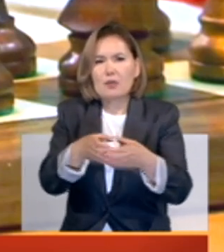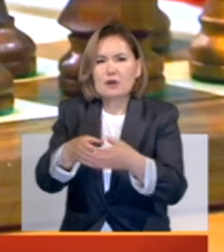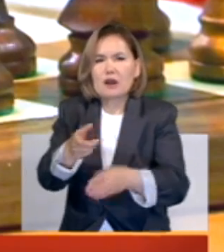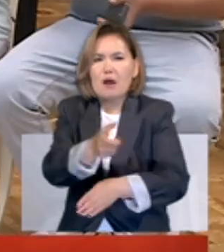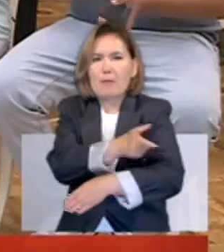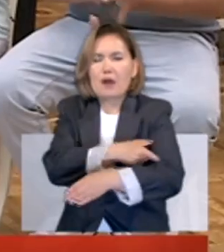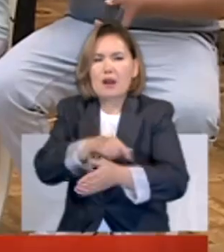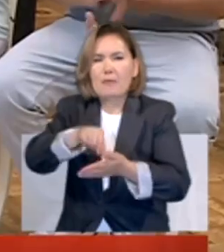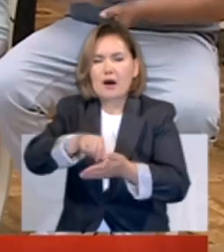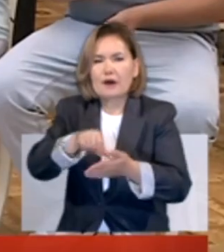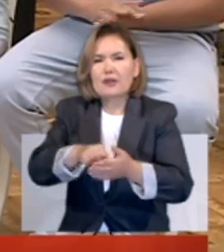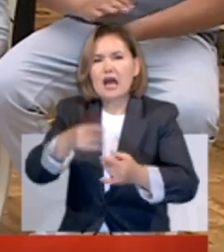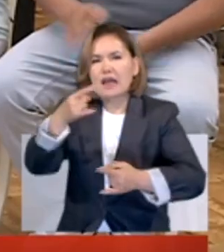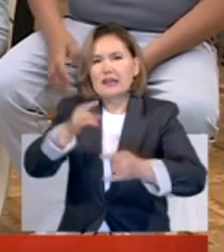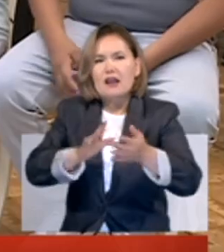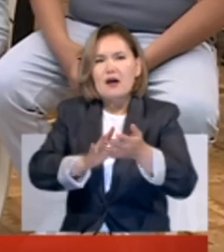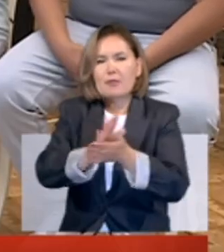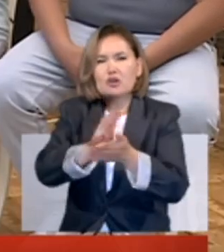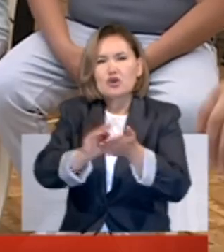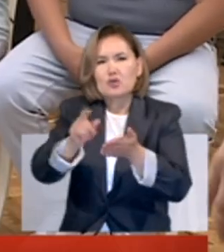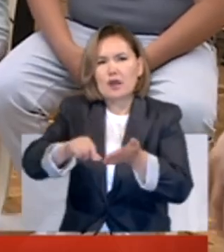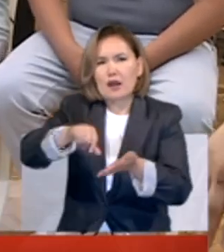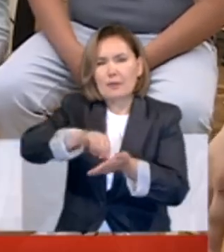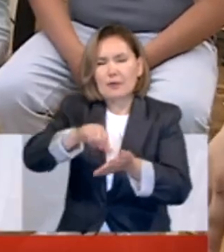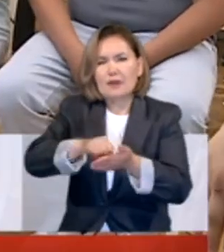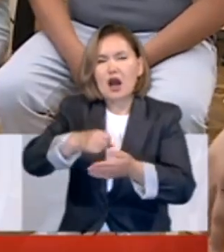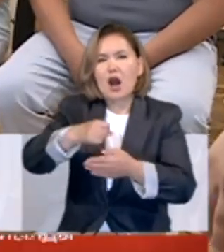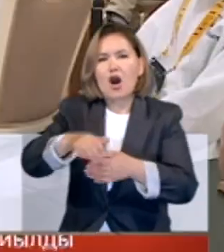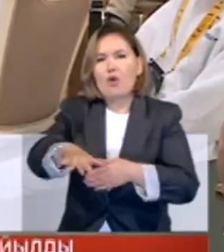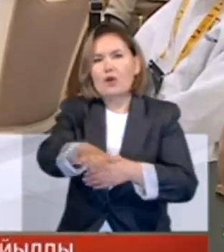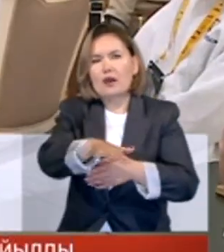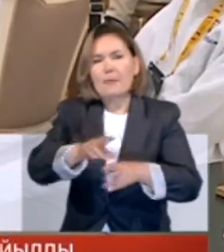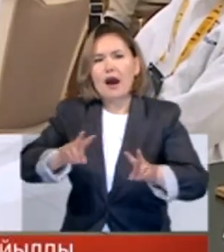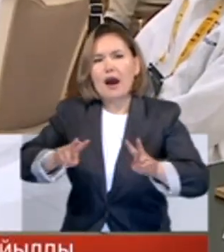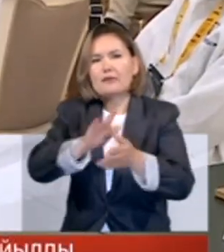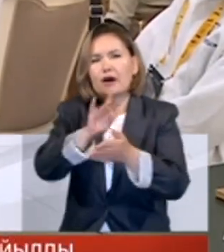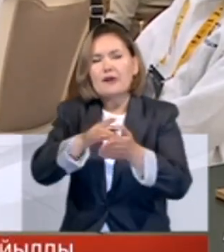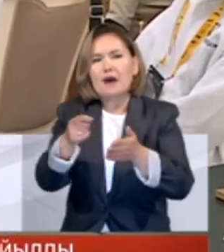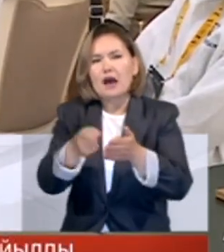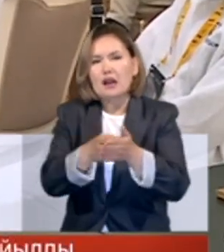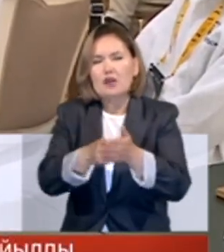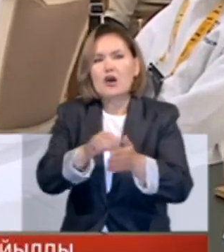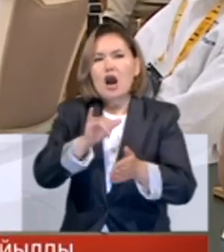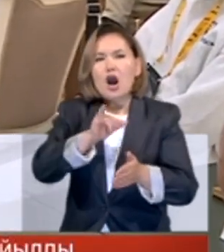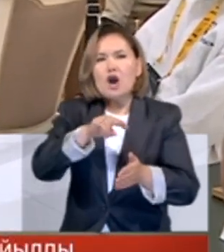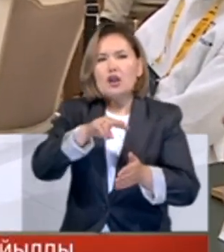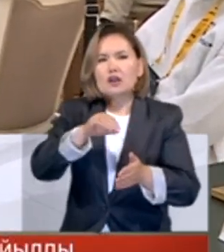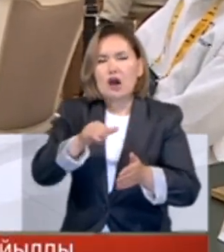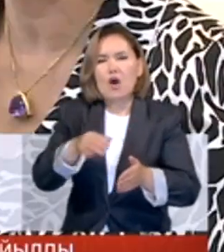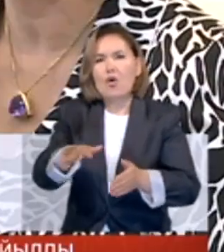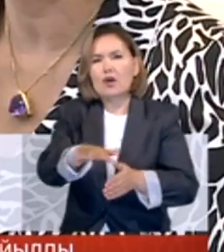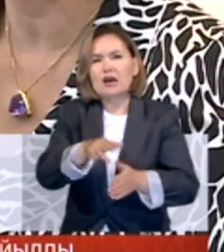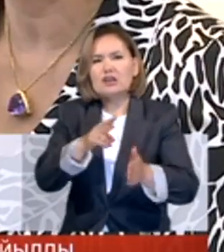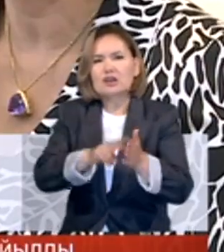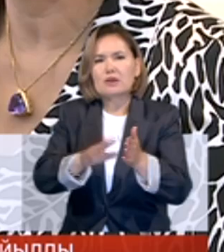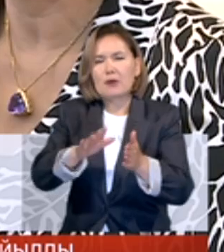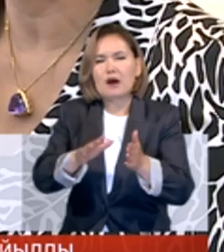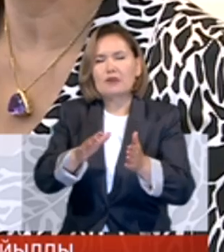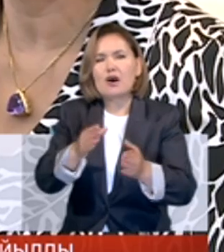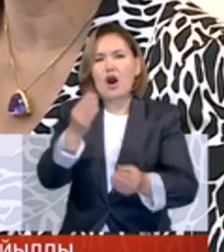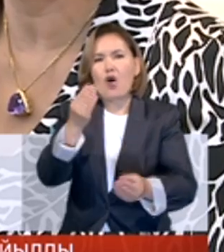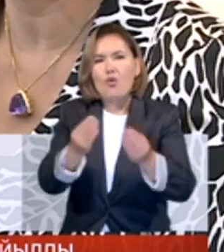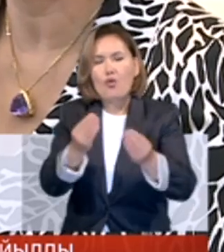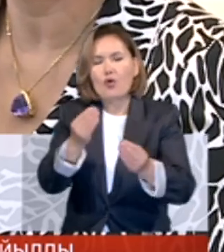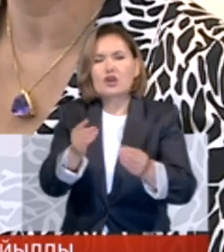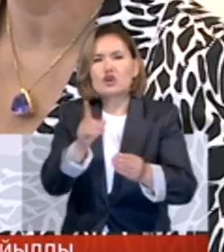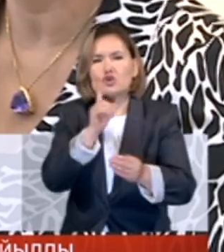кеңес мүшелері және бақ өкілдері қатысты. Орталық аймақтың, яғни Астана, Қарағанды, Ұлытау өңірлерінің 75 ойыншысы бақ